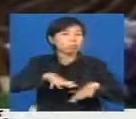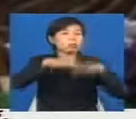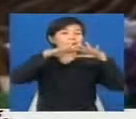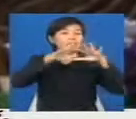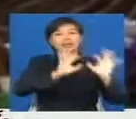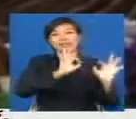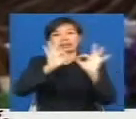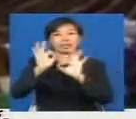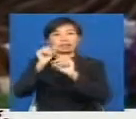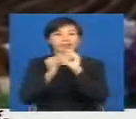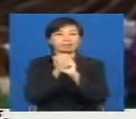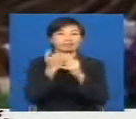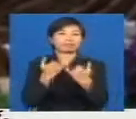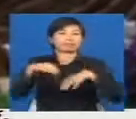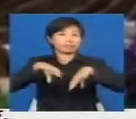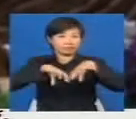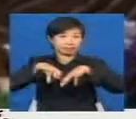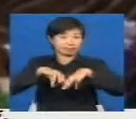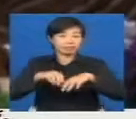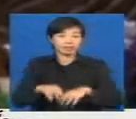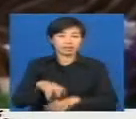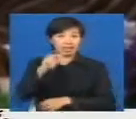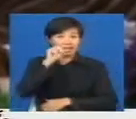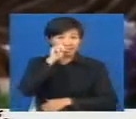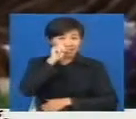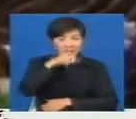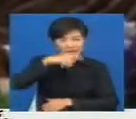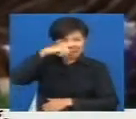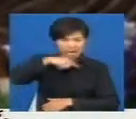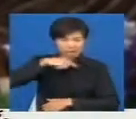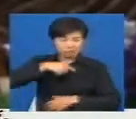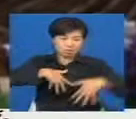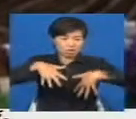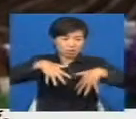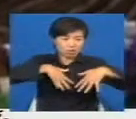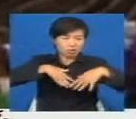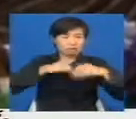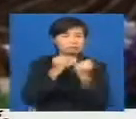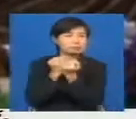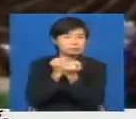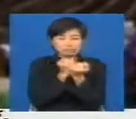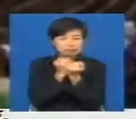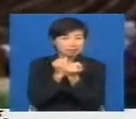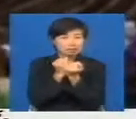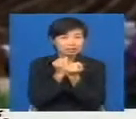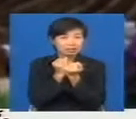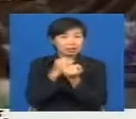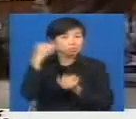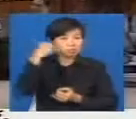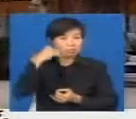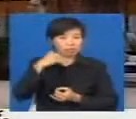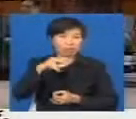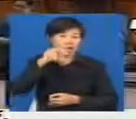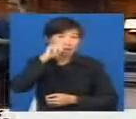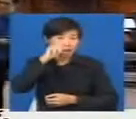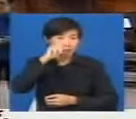เป็นเรื่องของกับชีวิตกับคนไทยในเรื่องน้ำเป็นสิ่งที่สำคัญที่สุดการบริหารจัดการทรัพยากรน้ำเนี่ยนะไม่ว่าจะเป็นน้ำท่